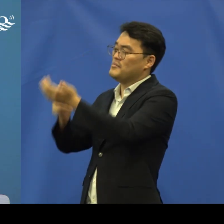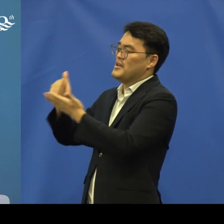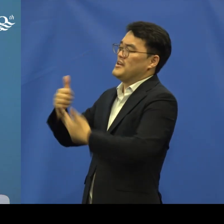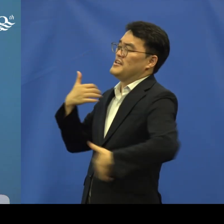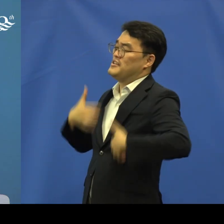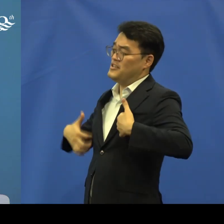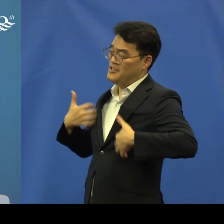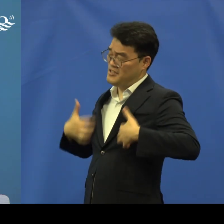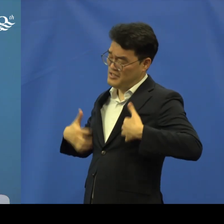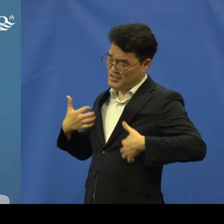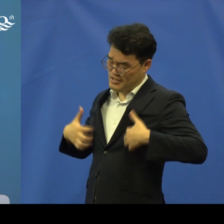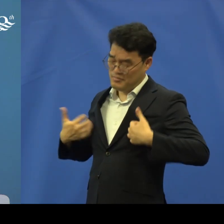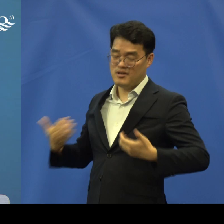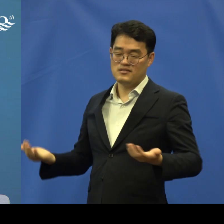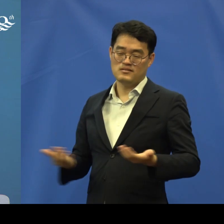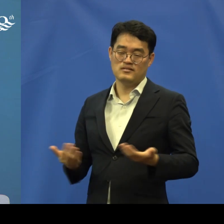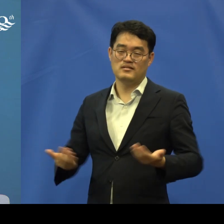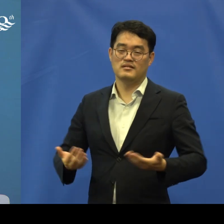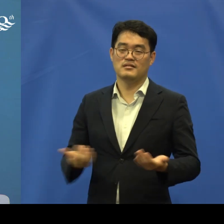거예요.